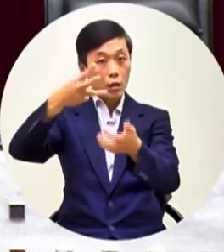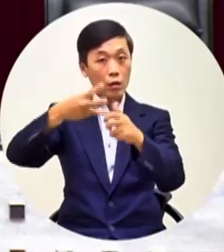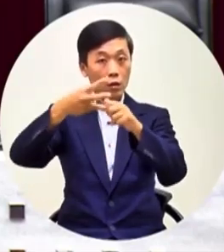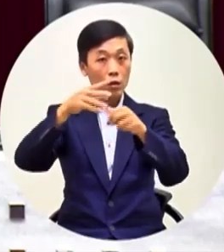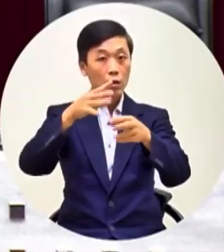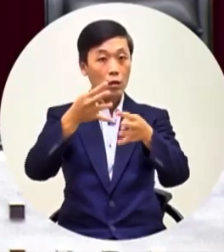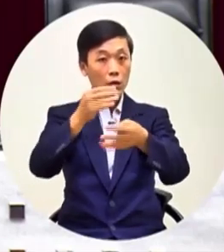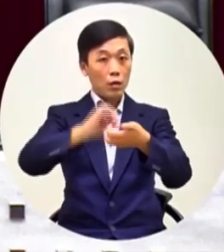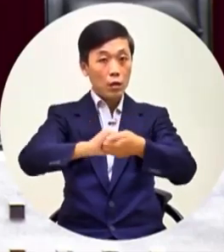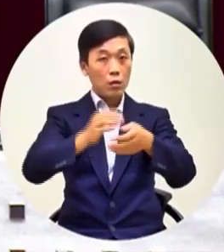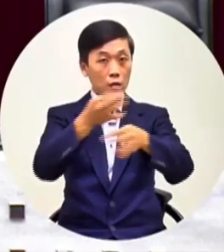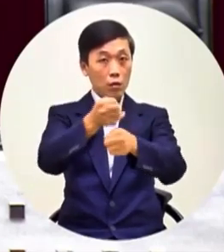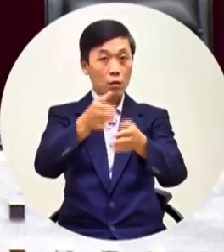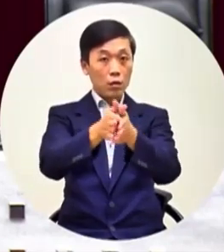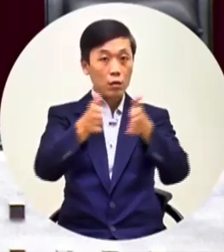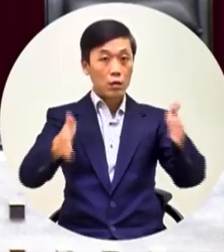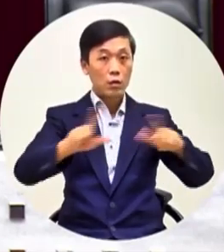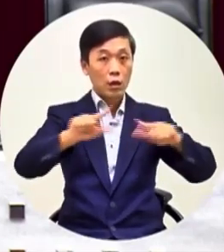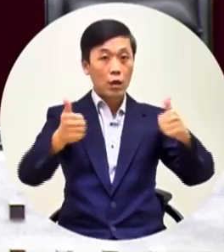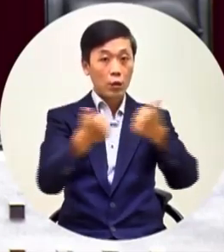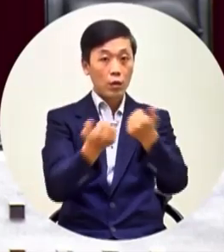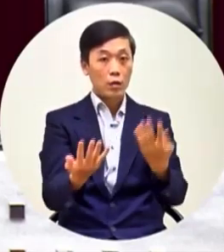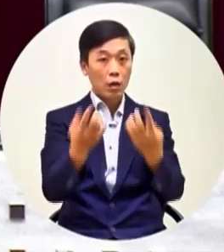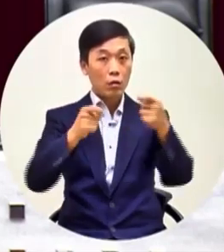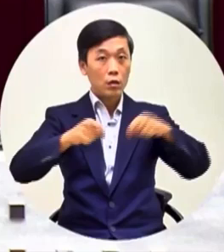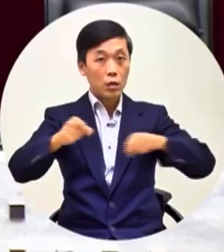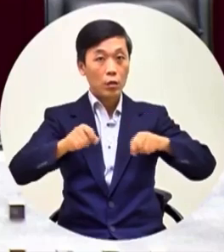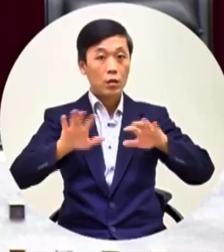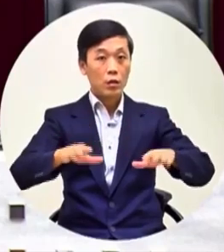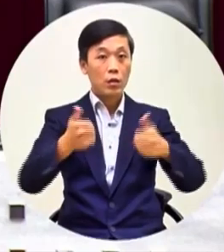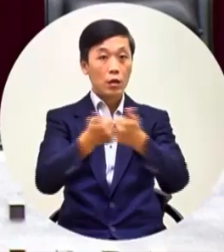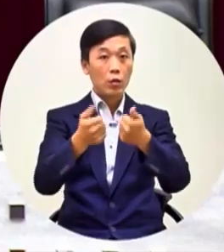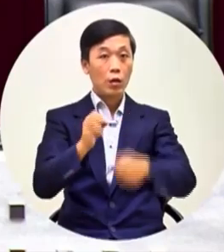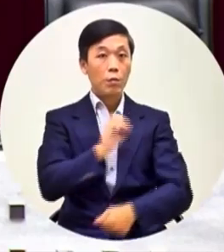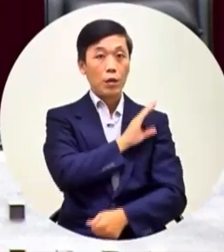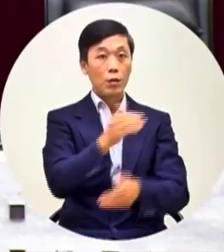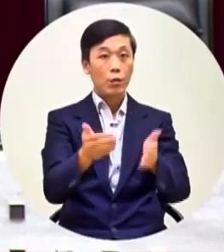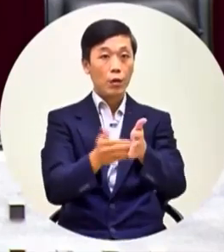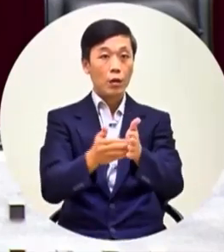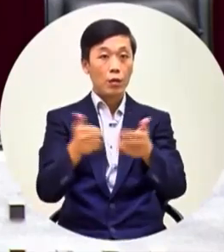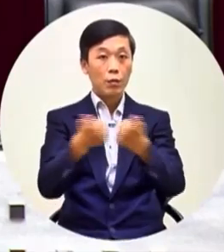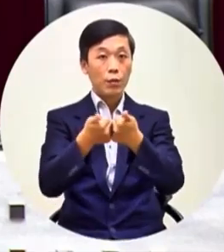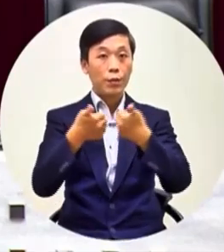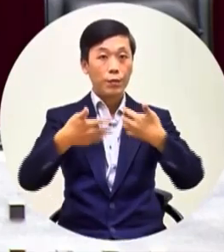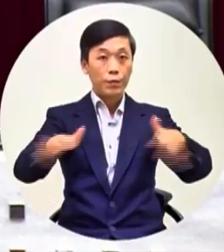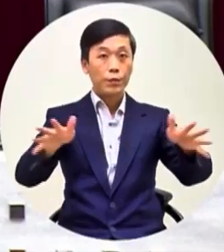事日本日程表草案。今天会议到此结束，散会。